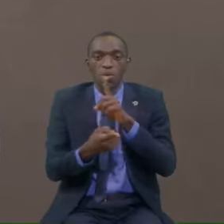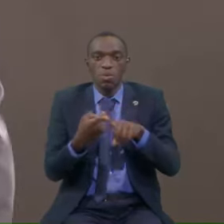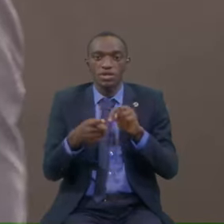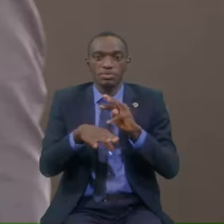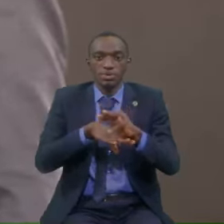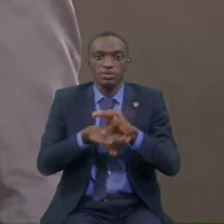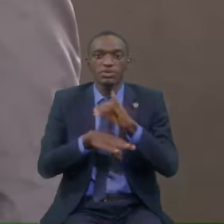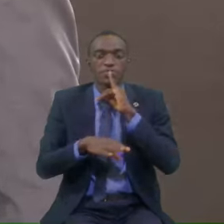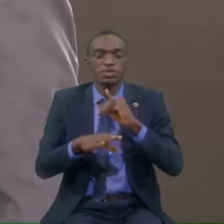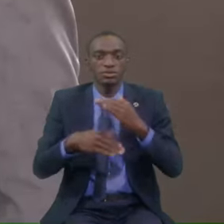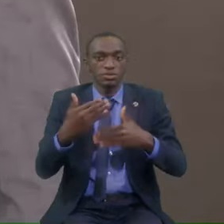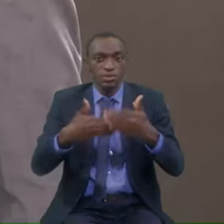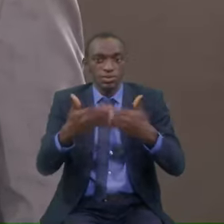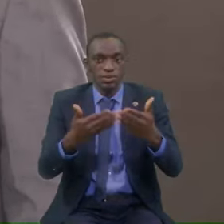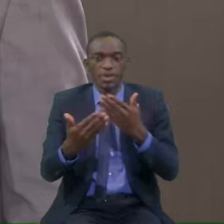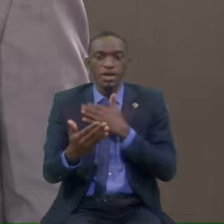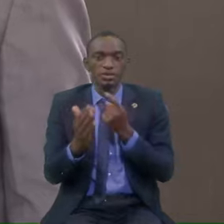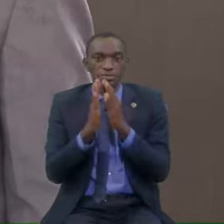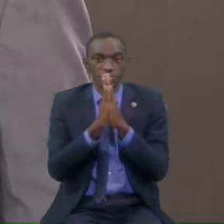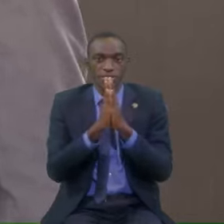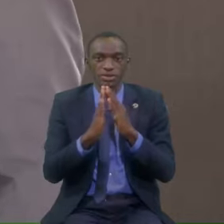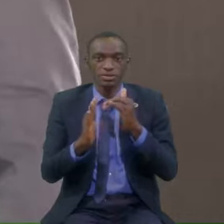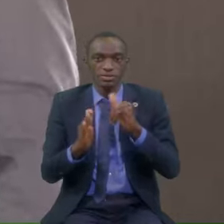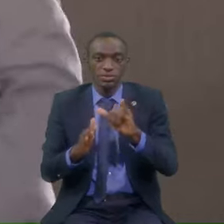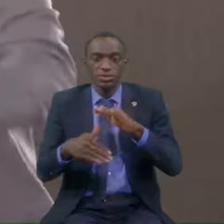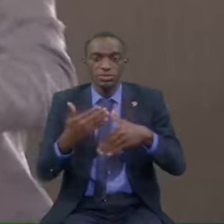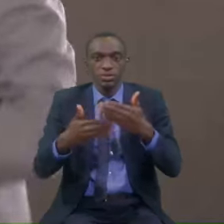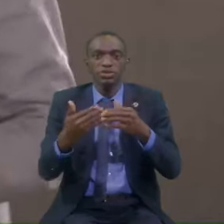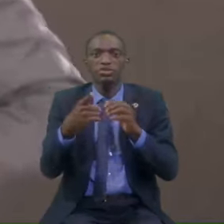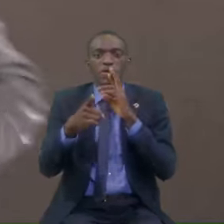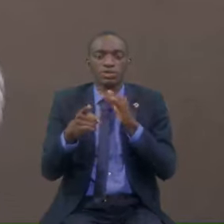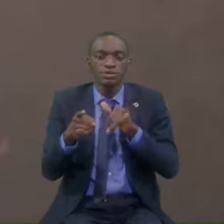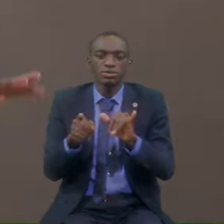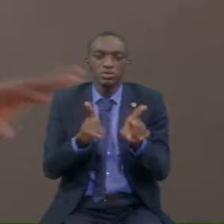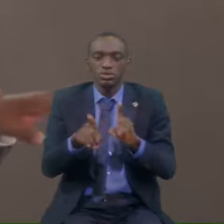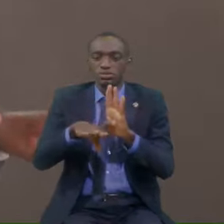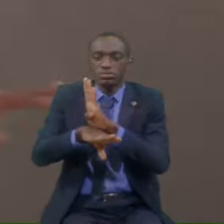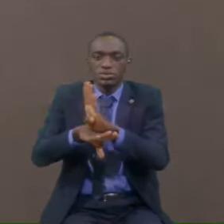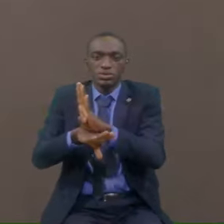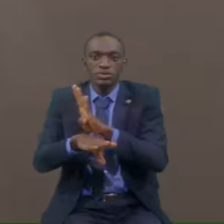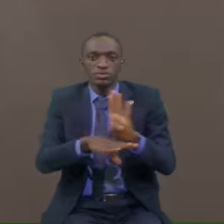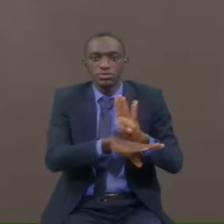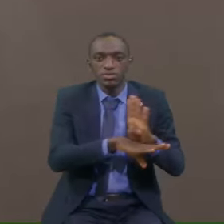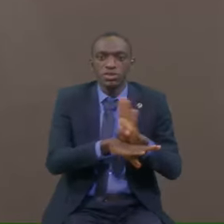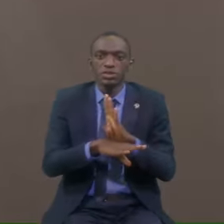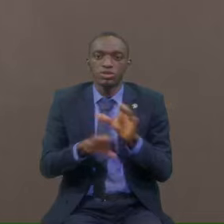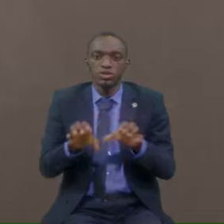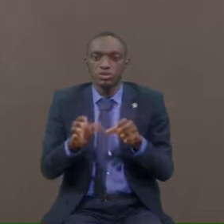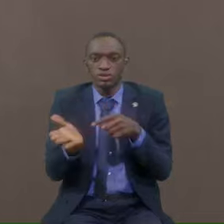cours, pendant que la prière est en cours, tu essaies de faire des affaires, tu fais ceci, fais cela.